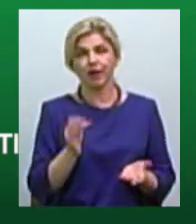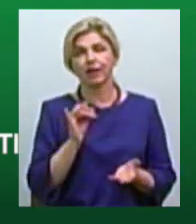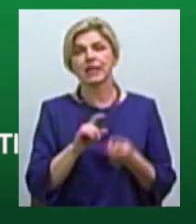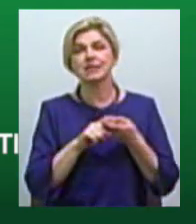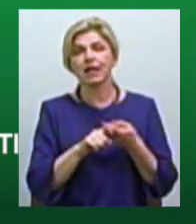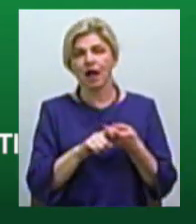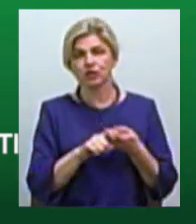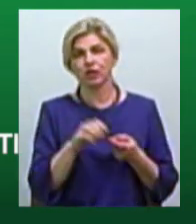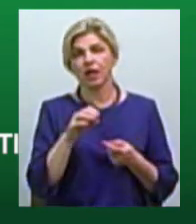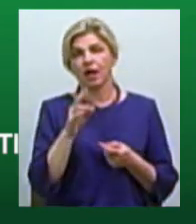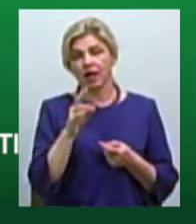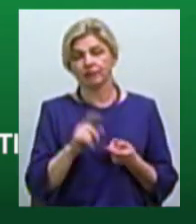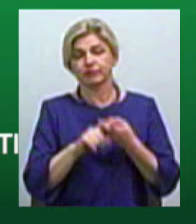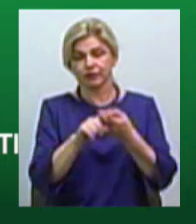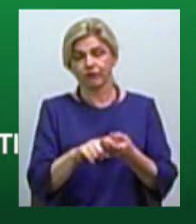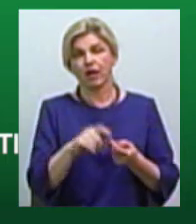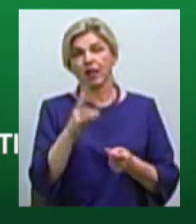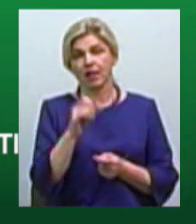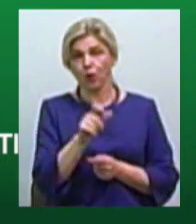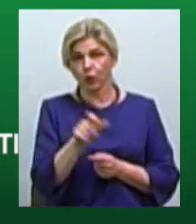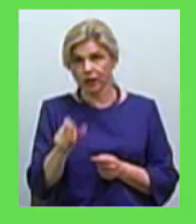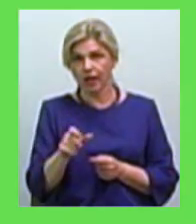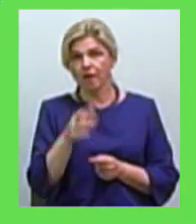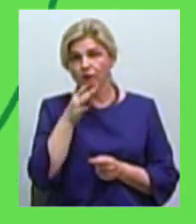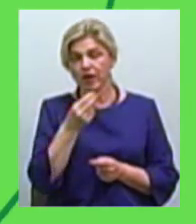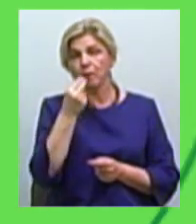продукції людей при споживанні такої продукції.